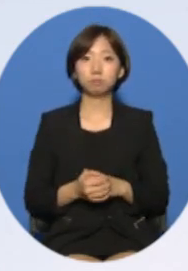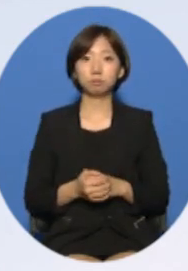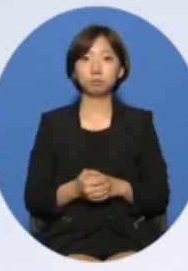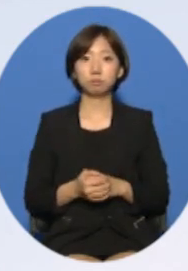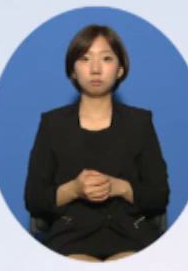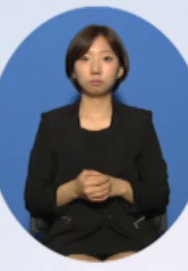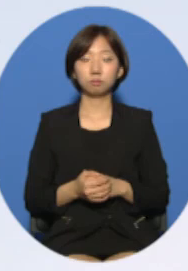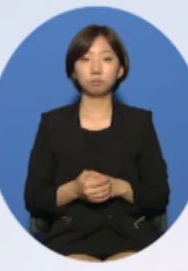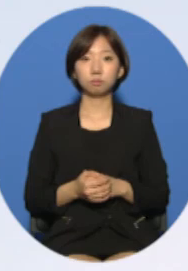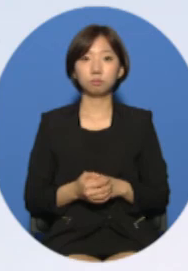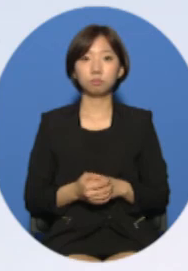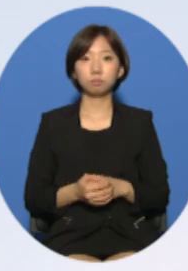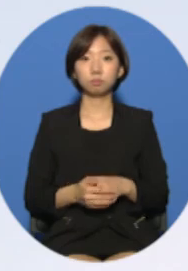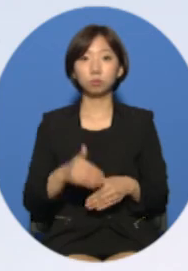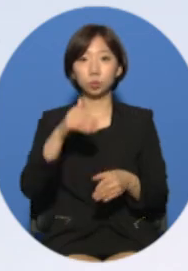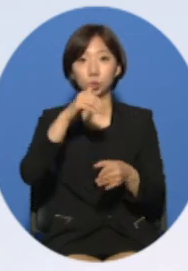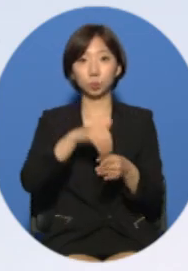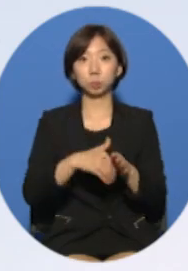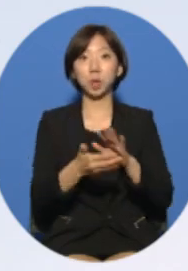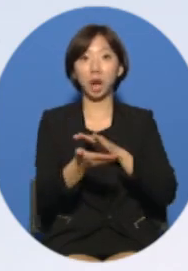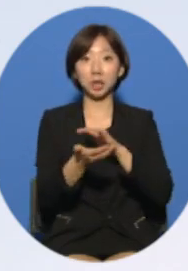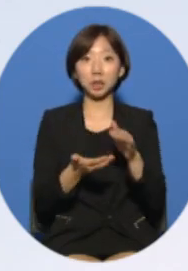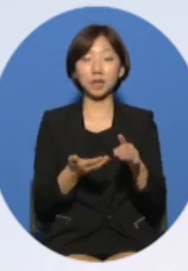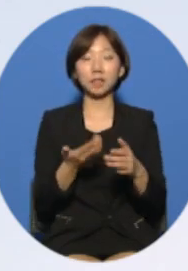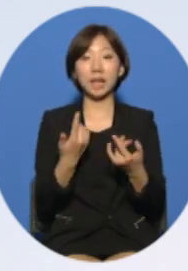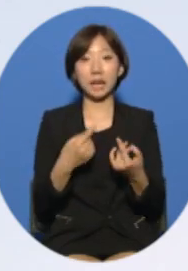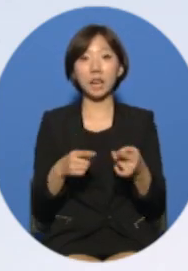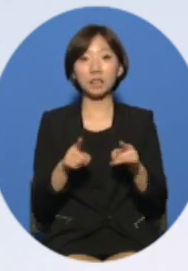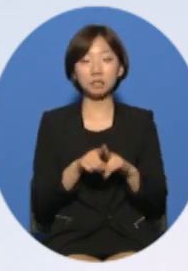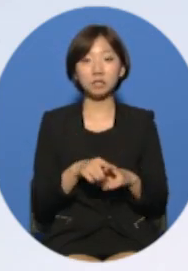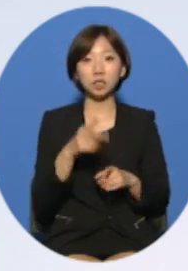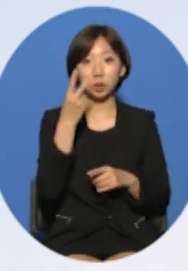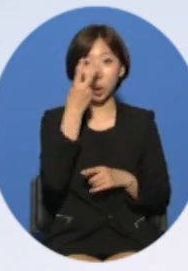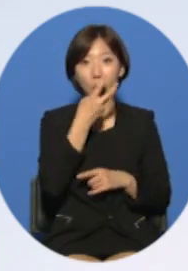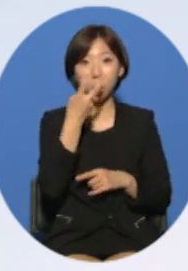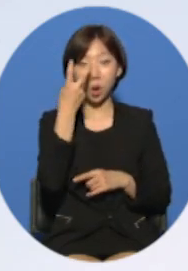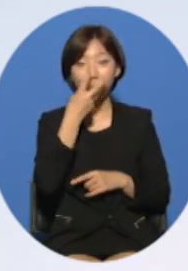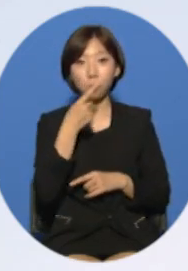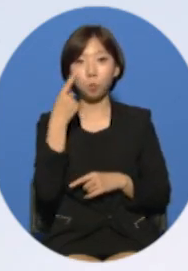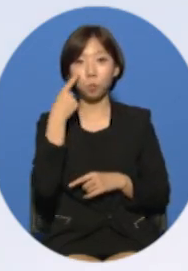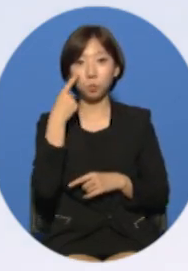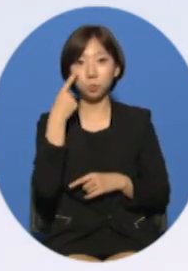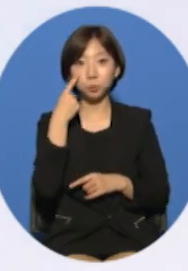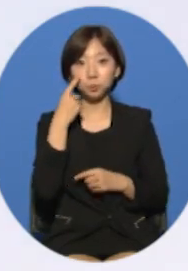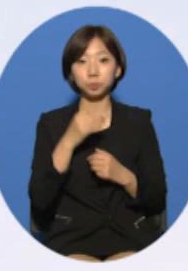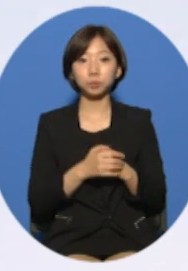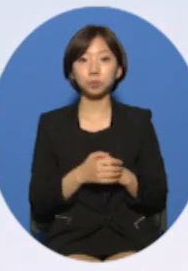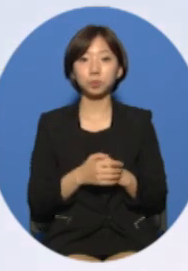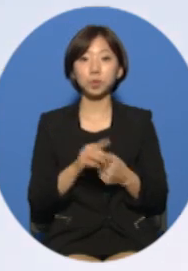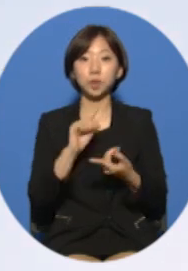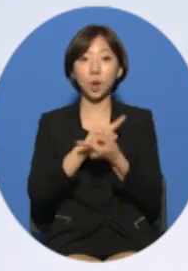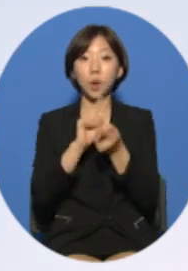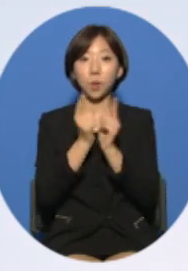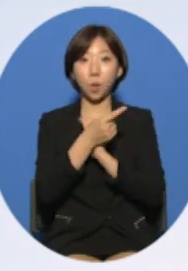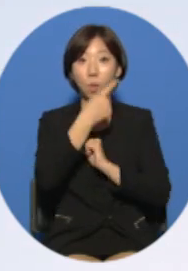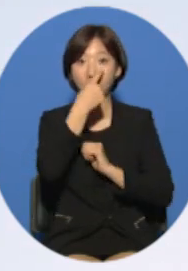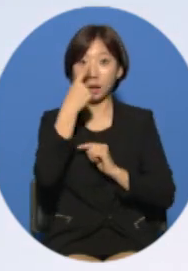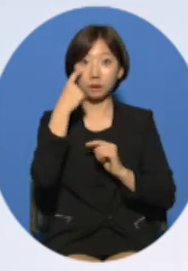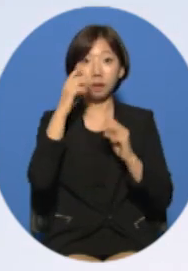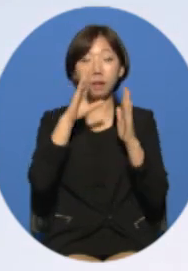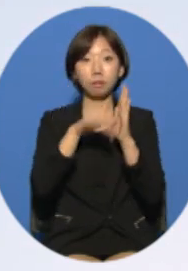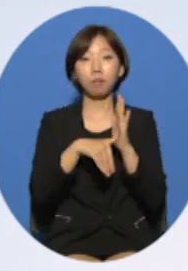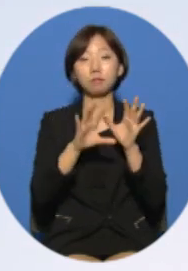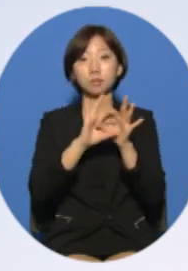투표하기 전에는 되겠습니다. 네. 이제 뭐 여러 가지 점검도 같이 투표 관리관하고 이렇게 서로 이렇게 확인하는 과정에서는 상관이